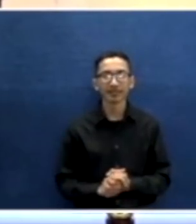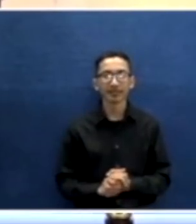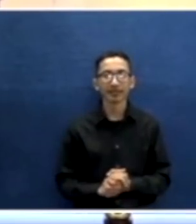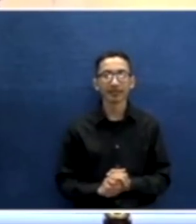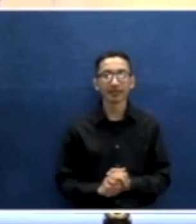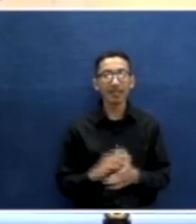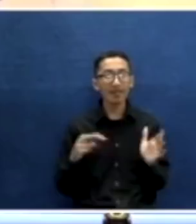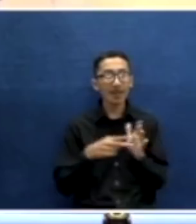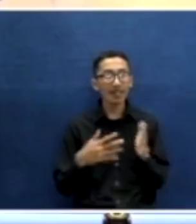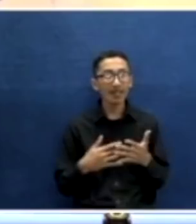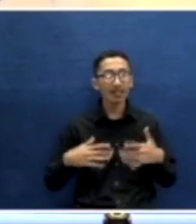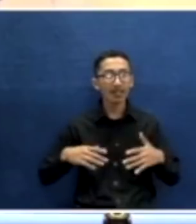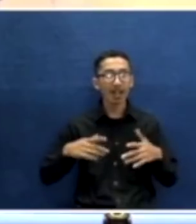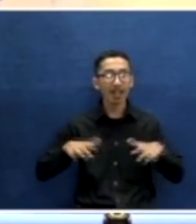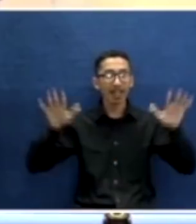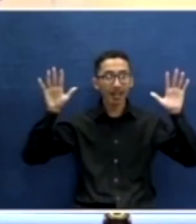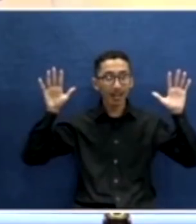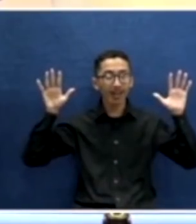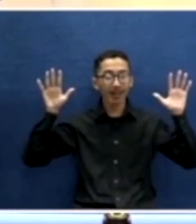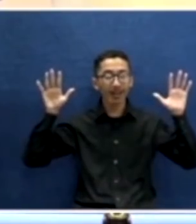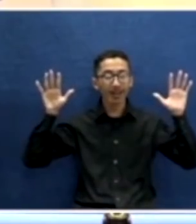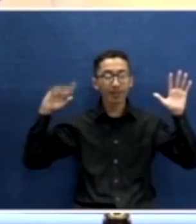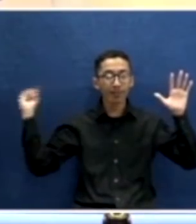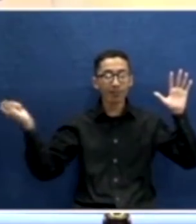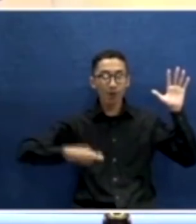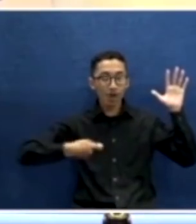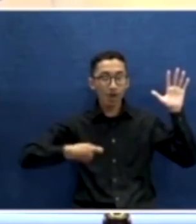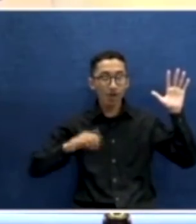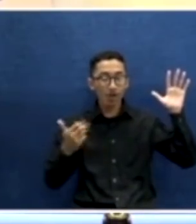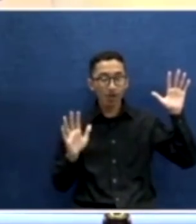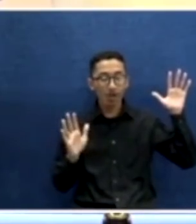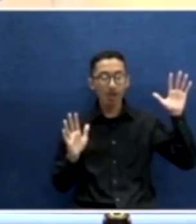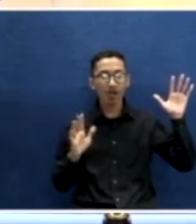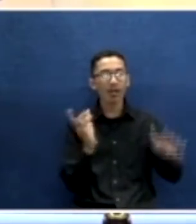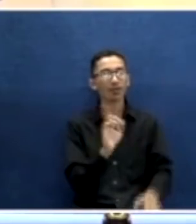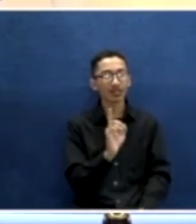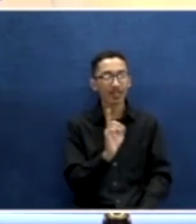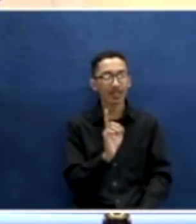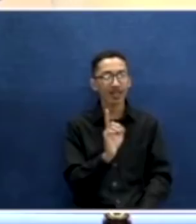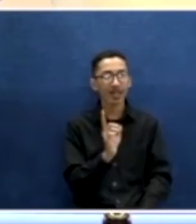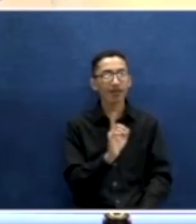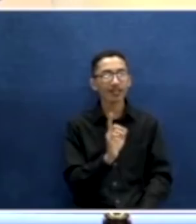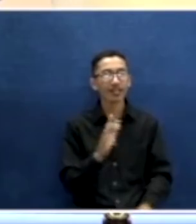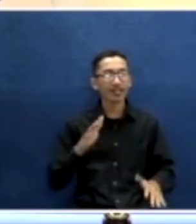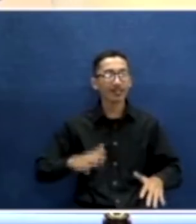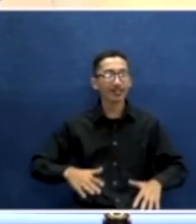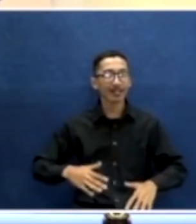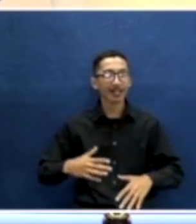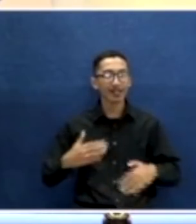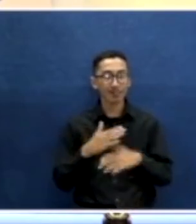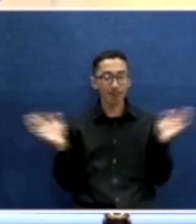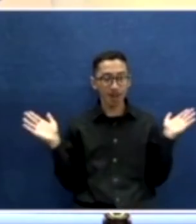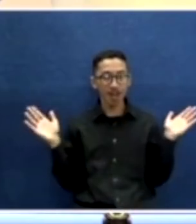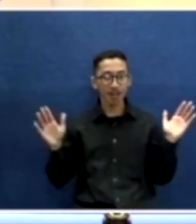saya ke langit wahai Umar Bin Khattab Umar bin khotob masuk berkata nggak usah diangkat tangannya tidak jadi dipukul jadi dipukul